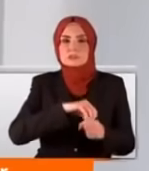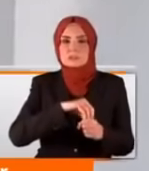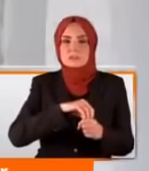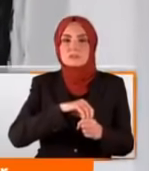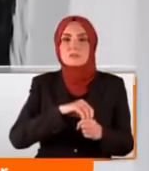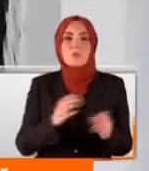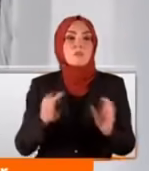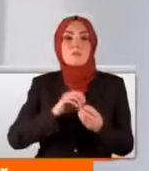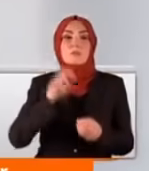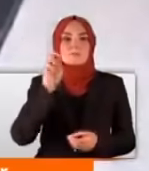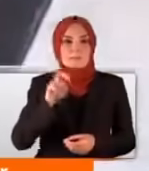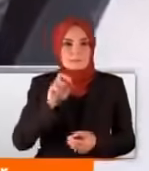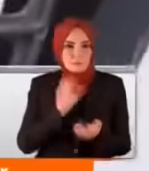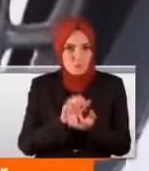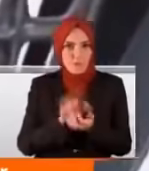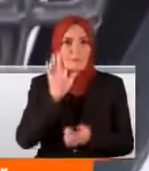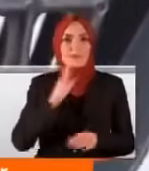köpek ve 5 de kedi çıktı.